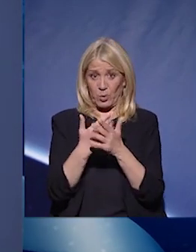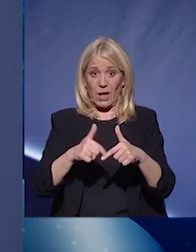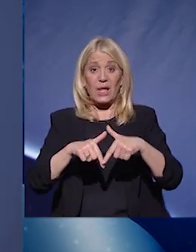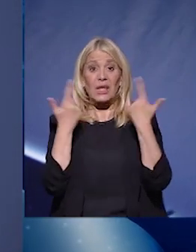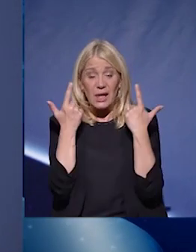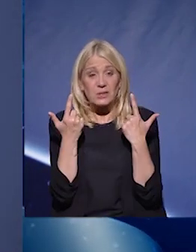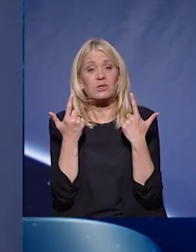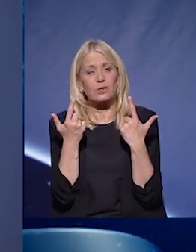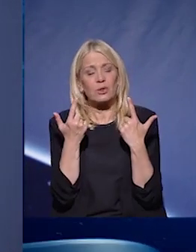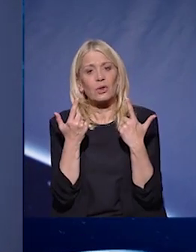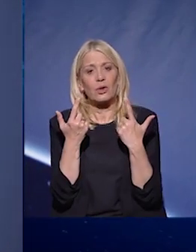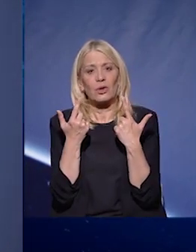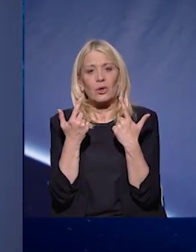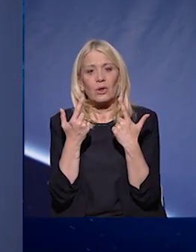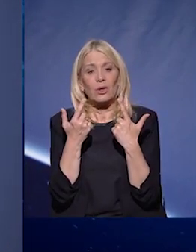jasno.